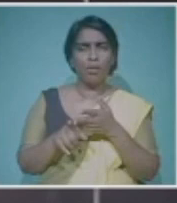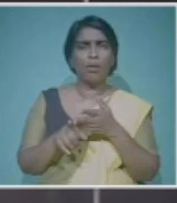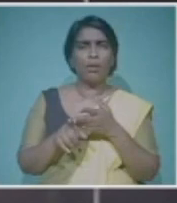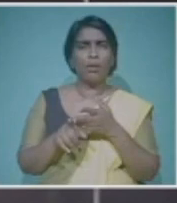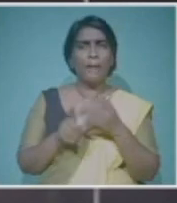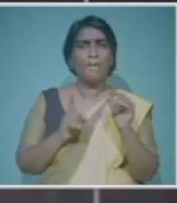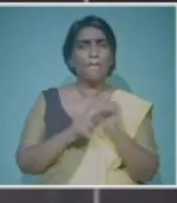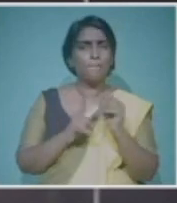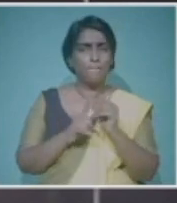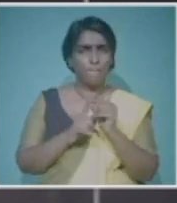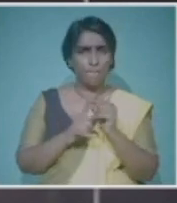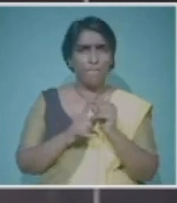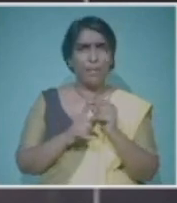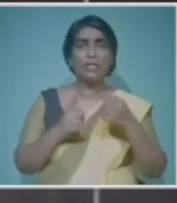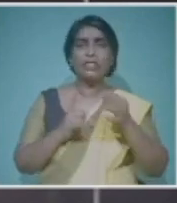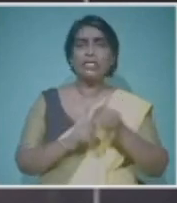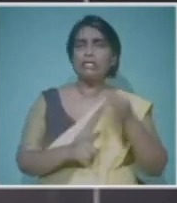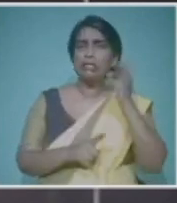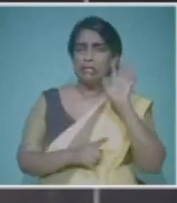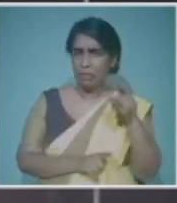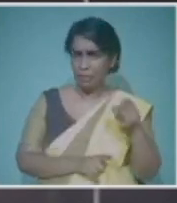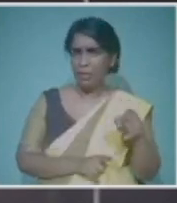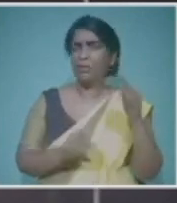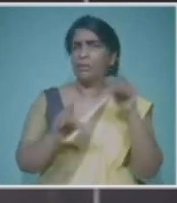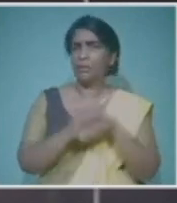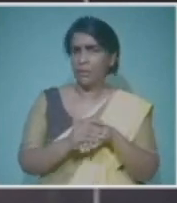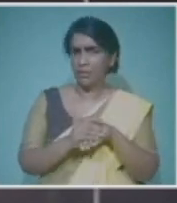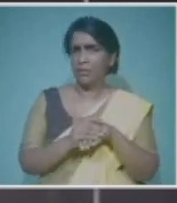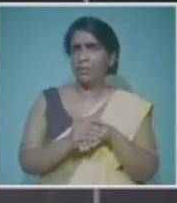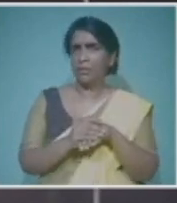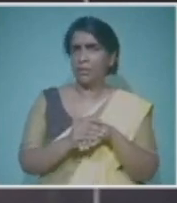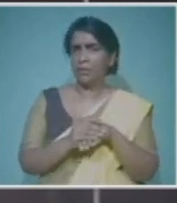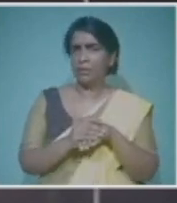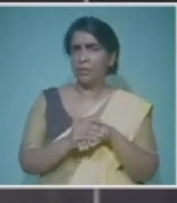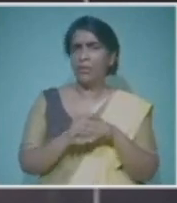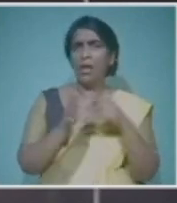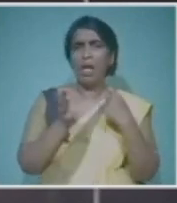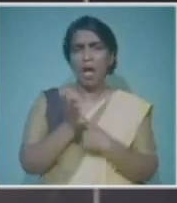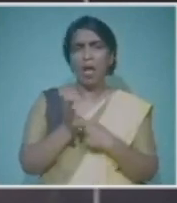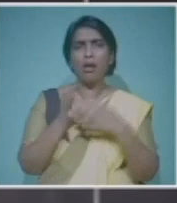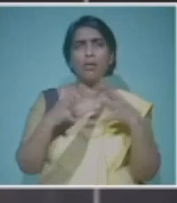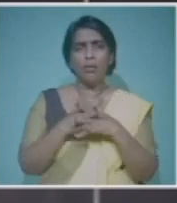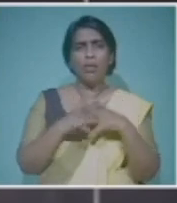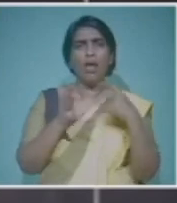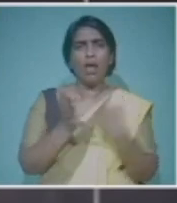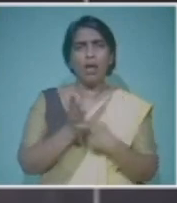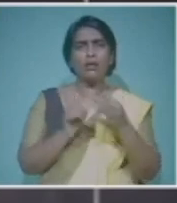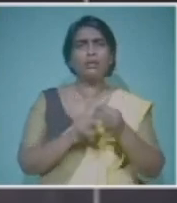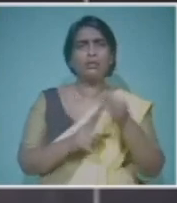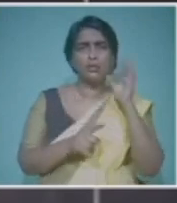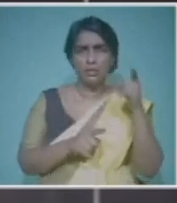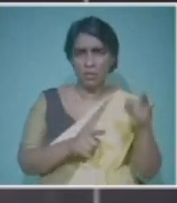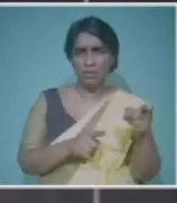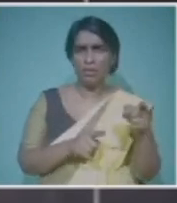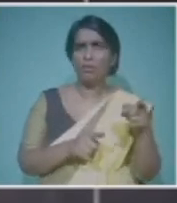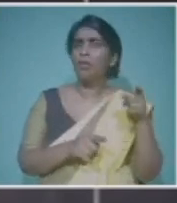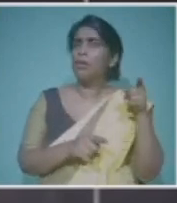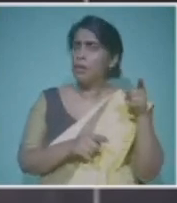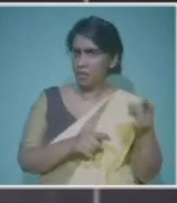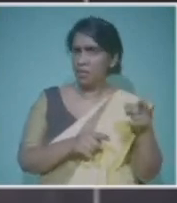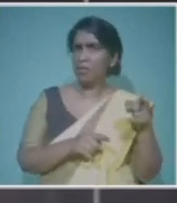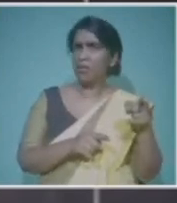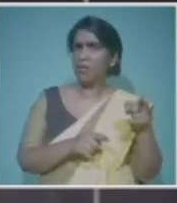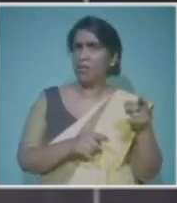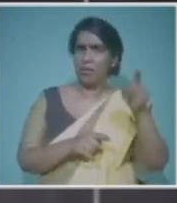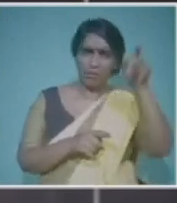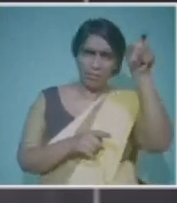RWR ප්‍රේමසිරි කියන සභාපතිවරයා තමයි මේකේ ඉන්නේ. හරි RWR ප්‍රේමසිරි කියන සභාපතිවරයා. හරි එතකොට